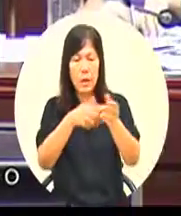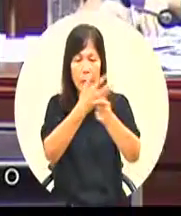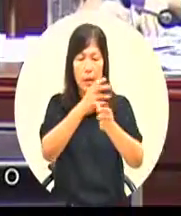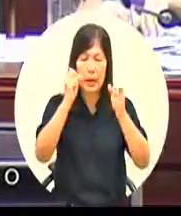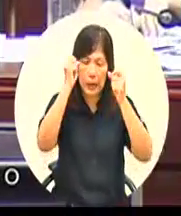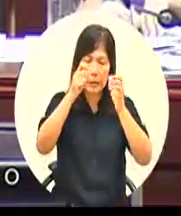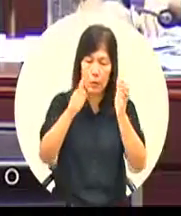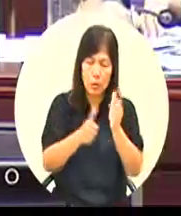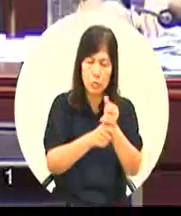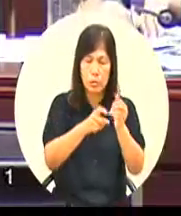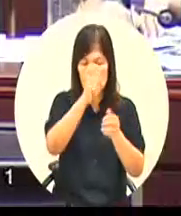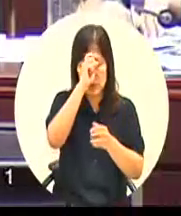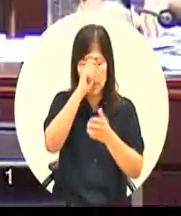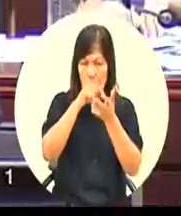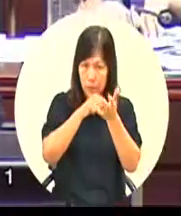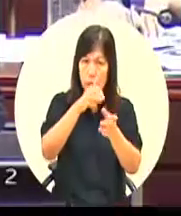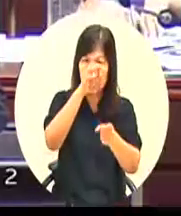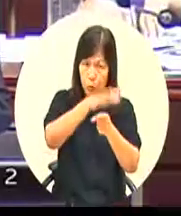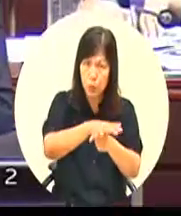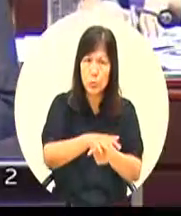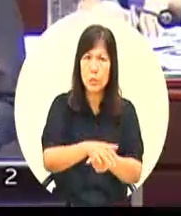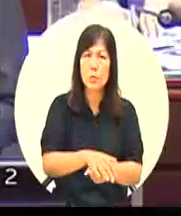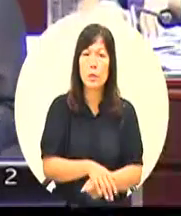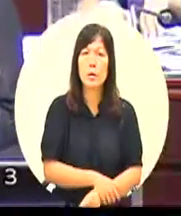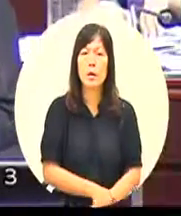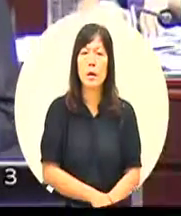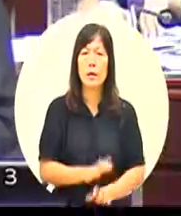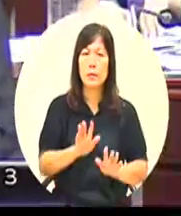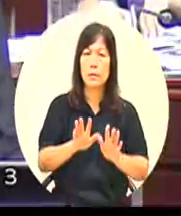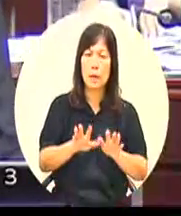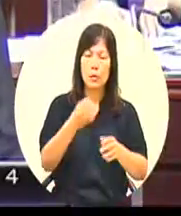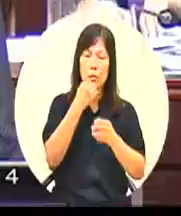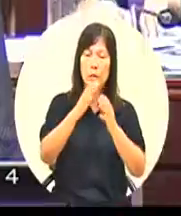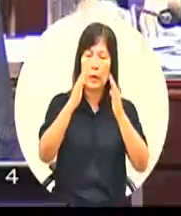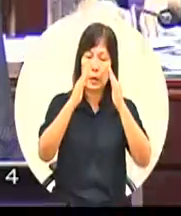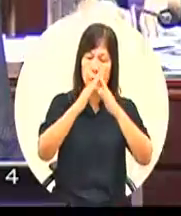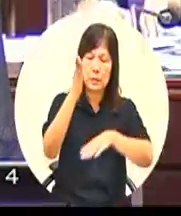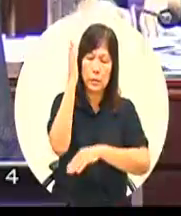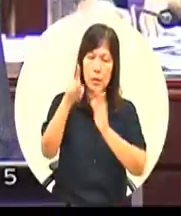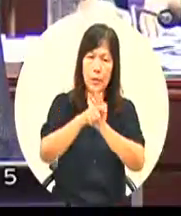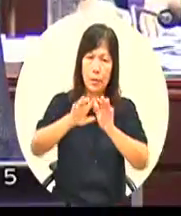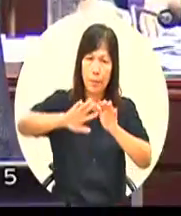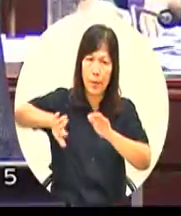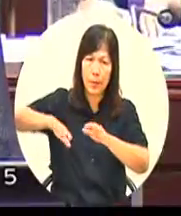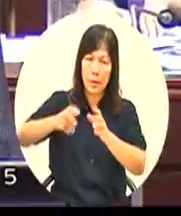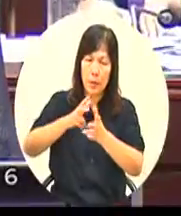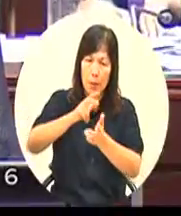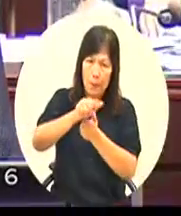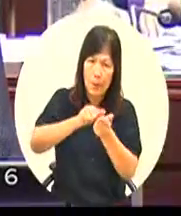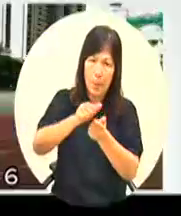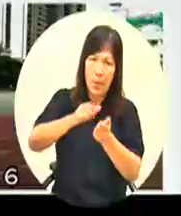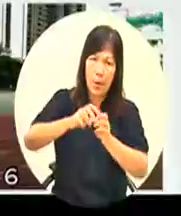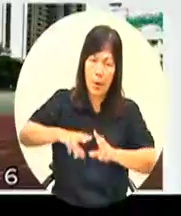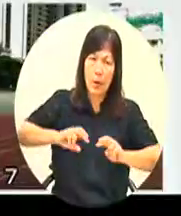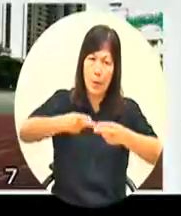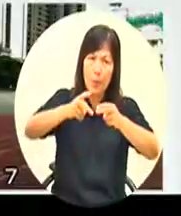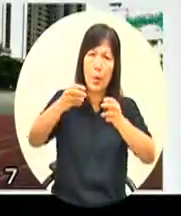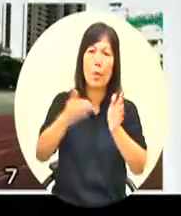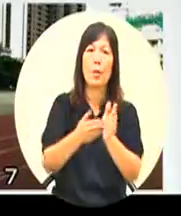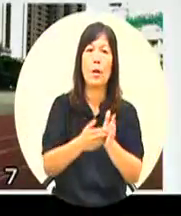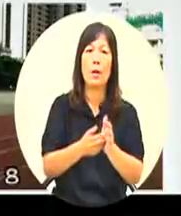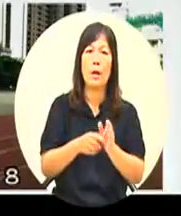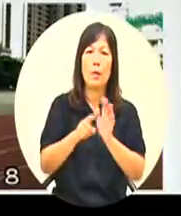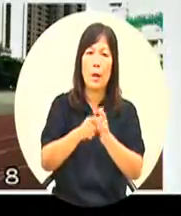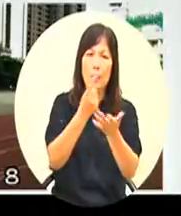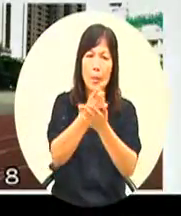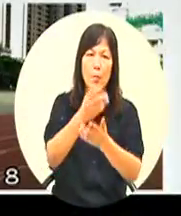署要求补助。 你看，这是我们现有的市政府旁边的一个 PU 跑道，这也是修修补补的，你看多漂